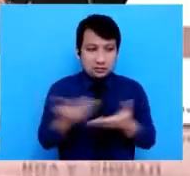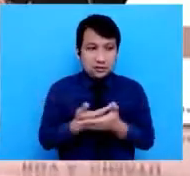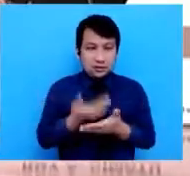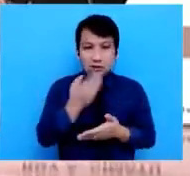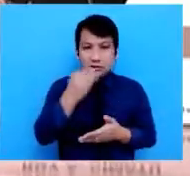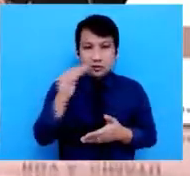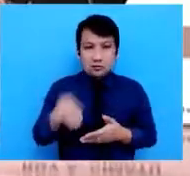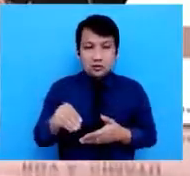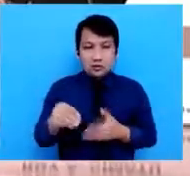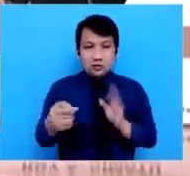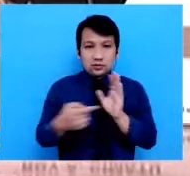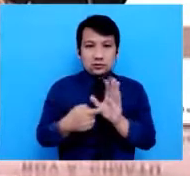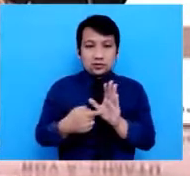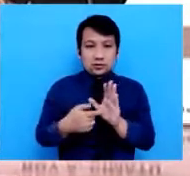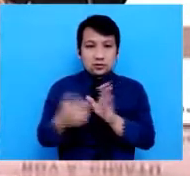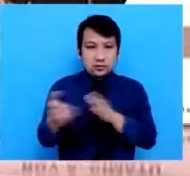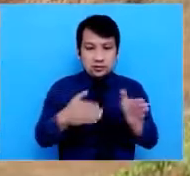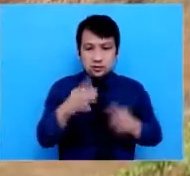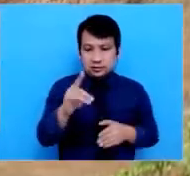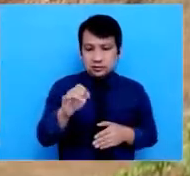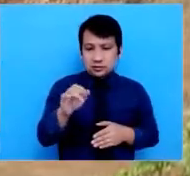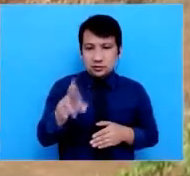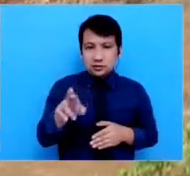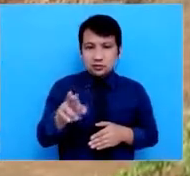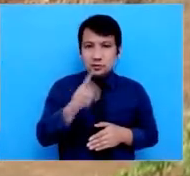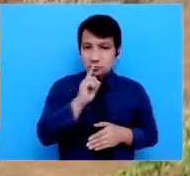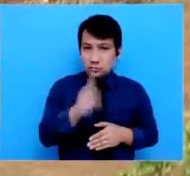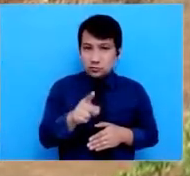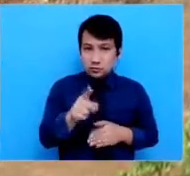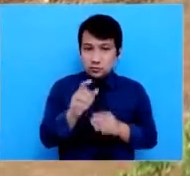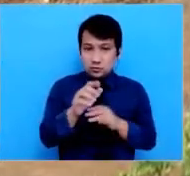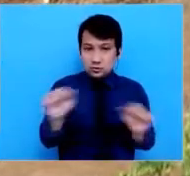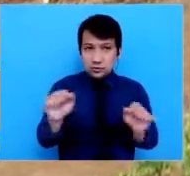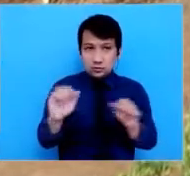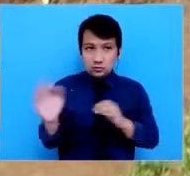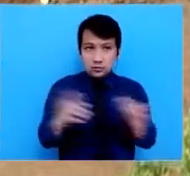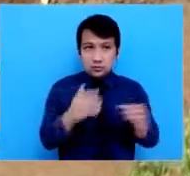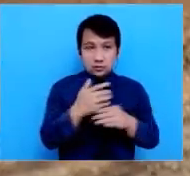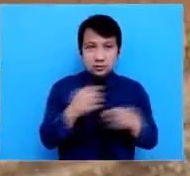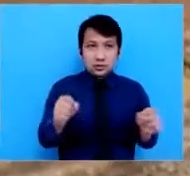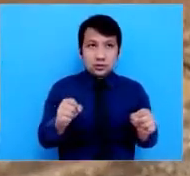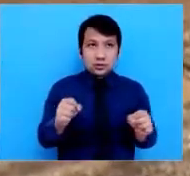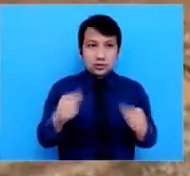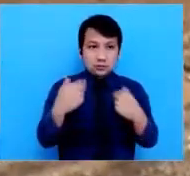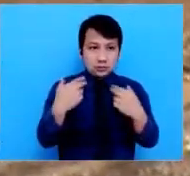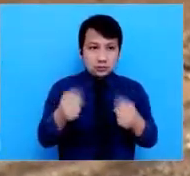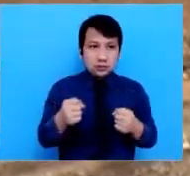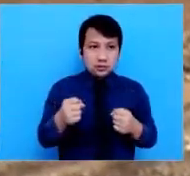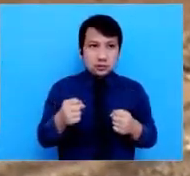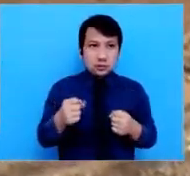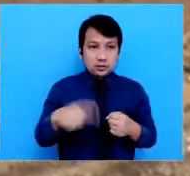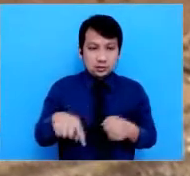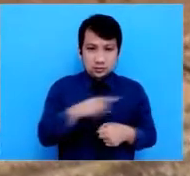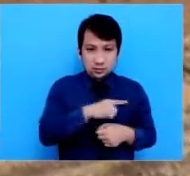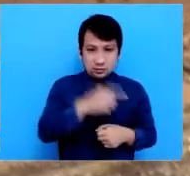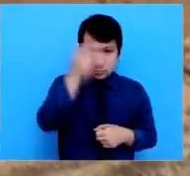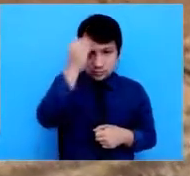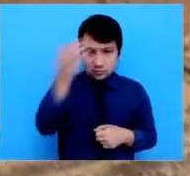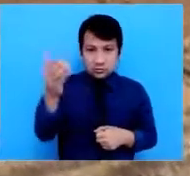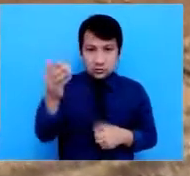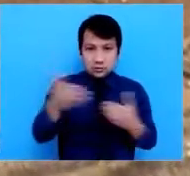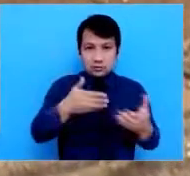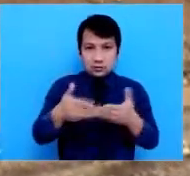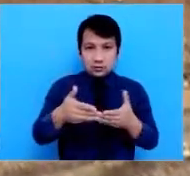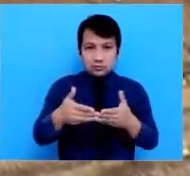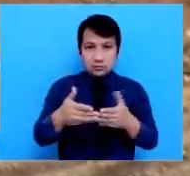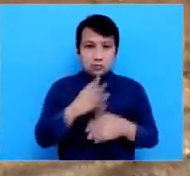inilatag na kriteriya ng DENR para matiyak na hindi raw nito maaapekto ang kalusugan ng mga residente at hindi makokontamina ang tubig at